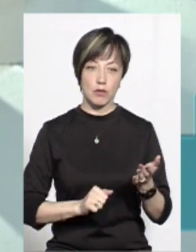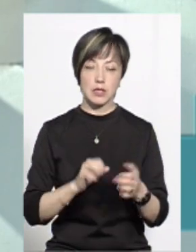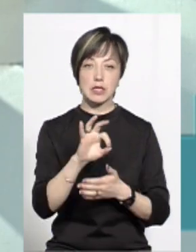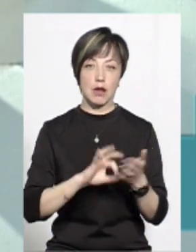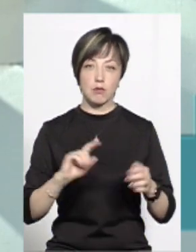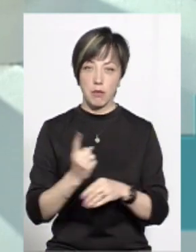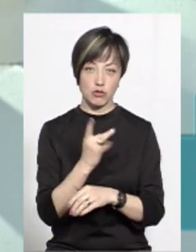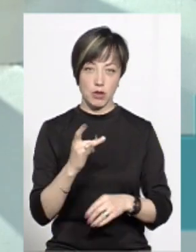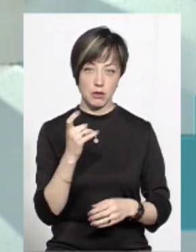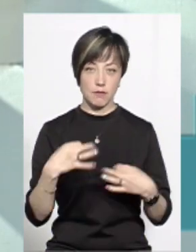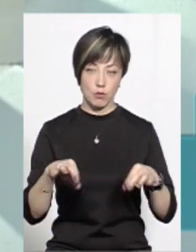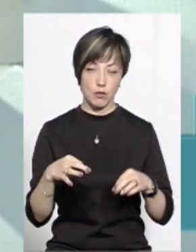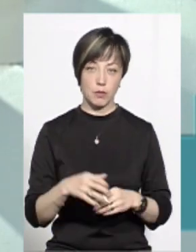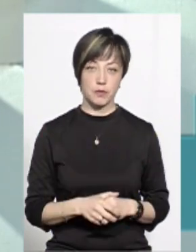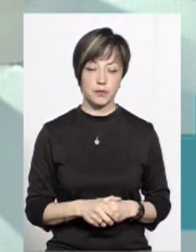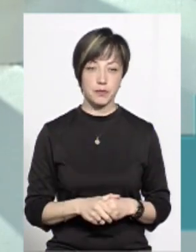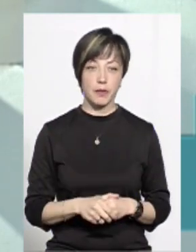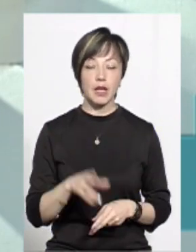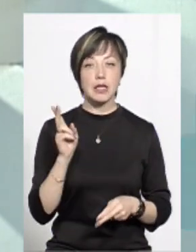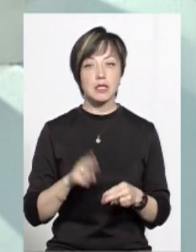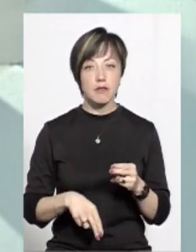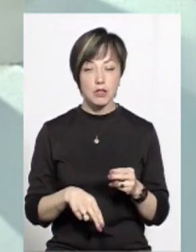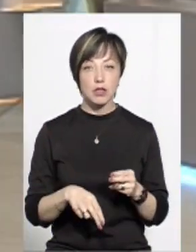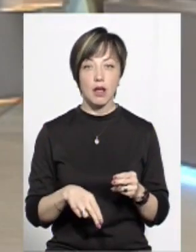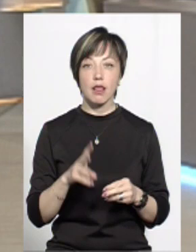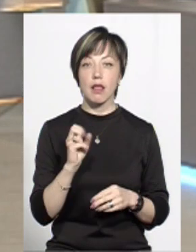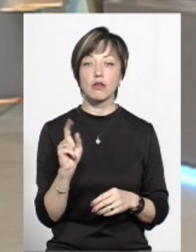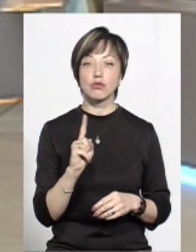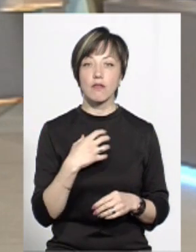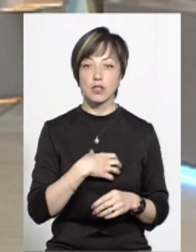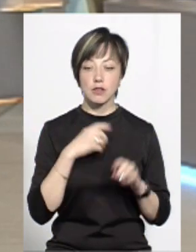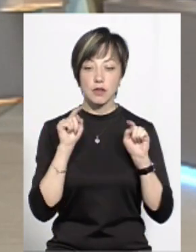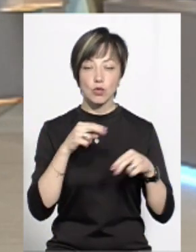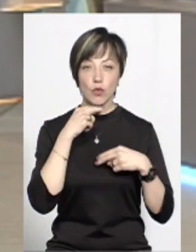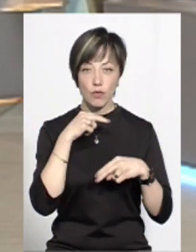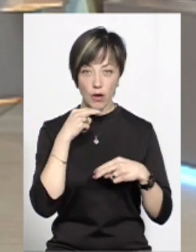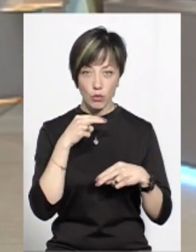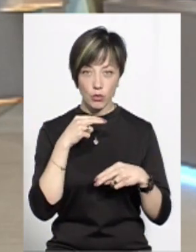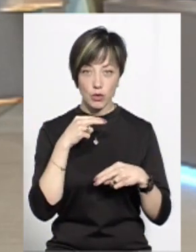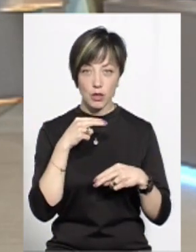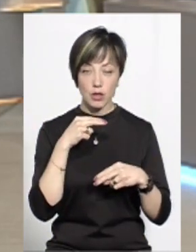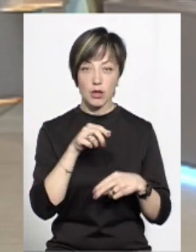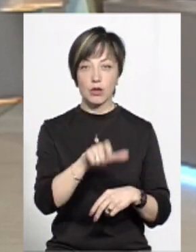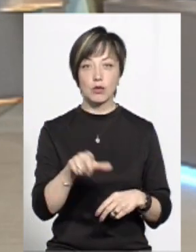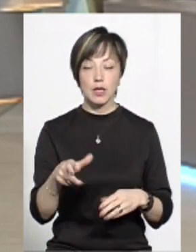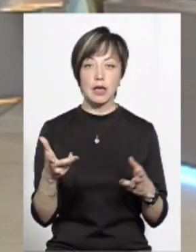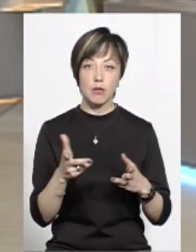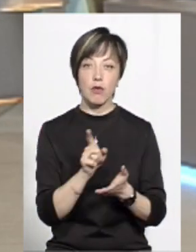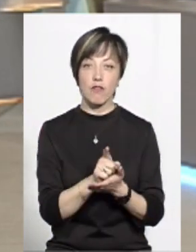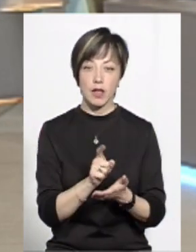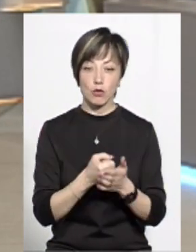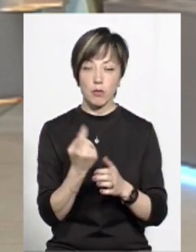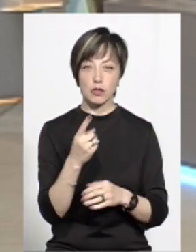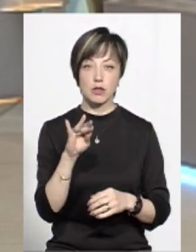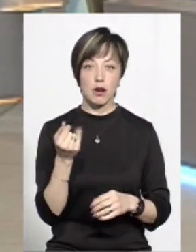оподаткуванню одразу з першого автомобіля. І на завершення, от на що важливо звертати увагу фізичним особам, які повинні